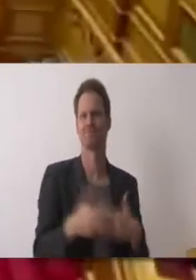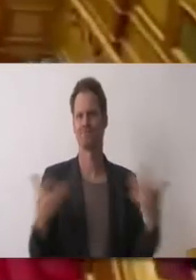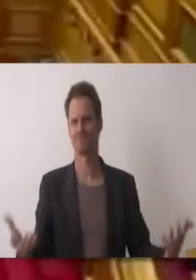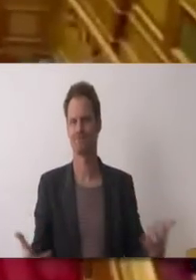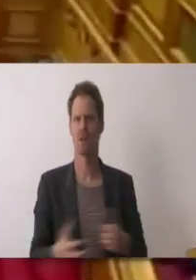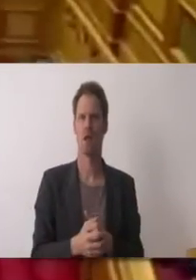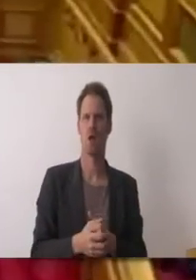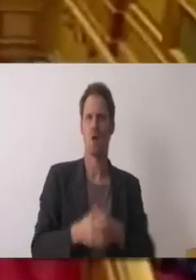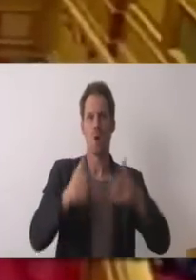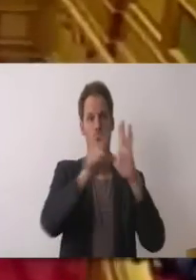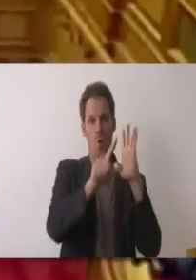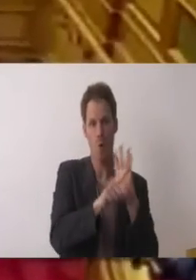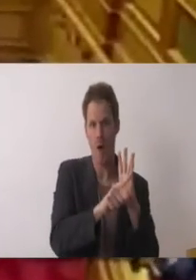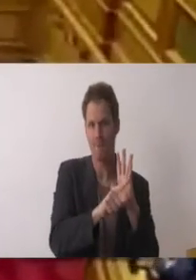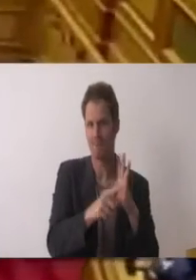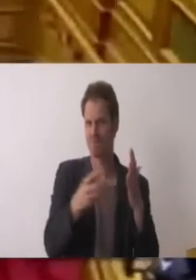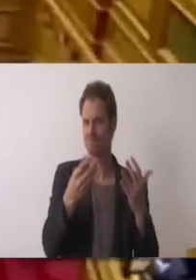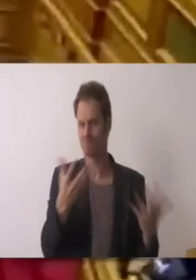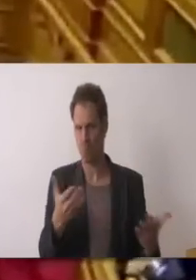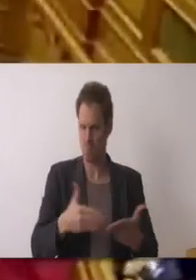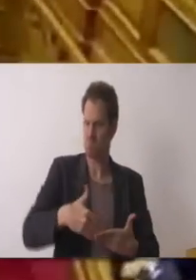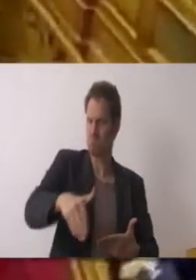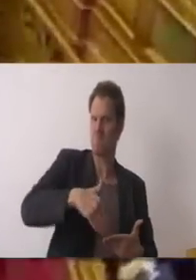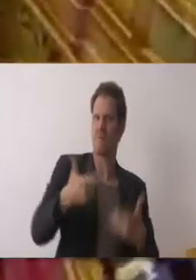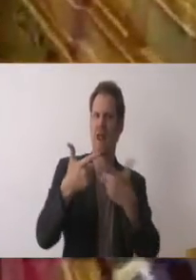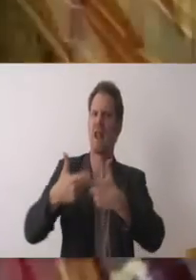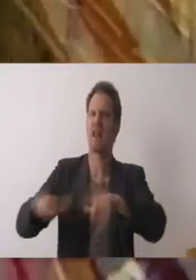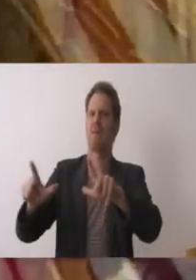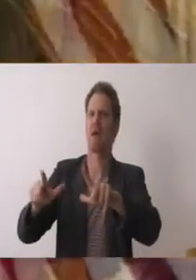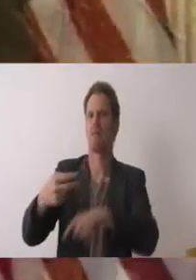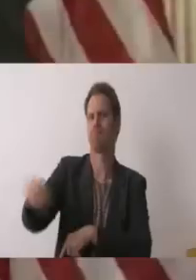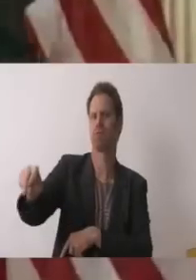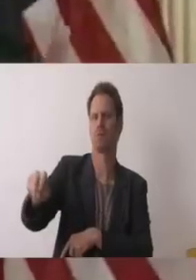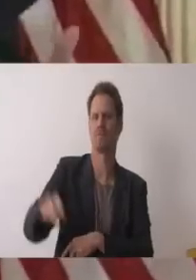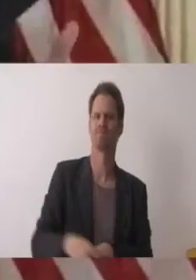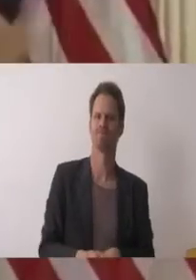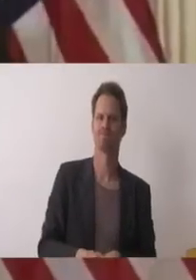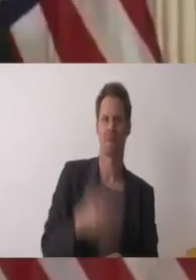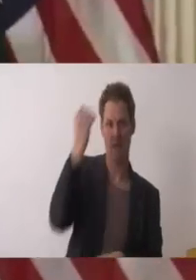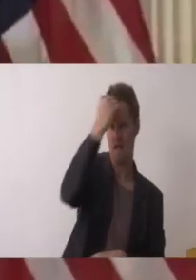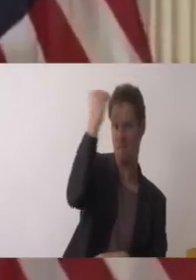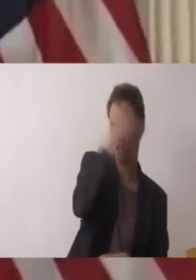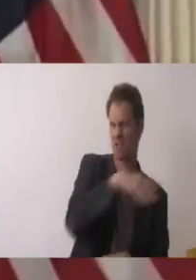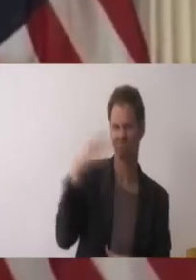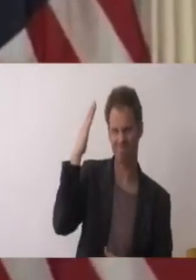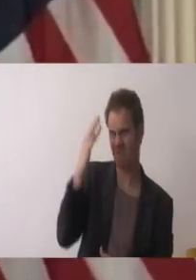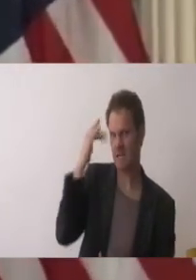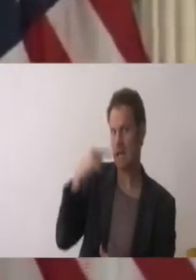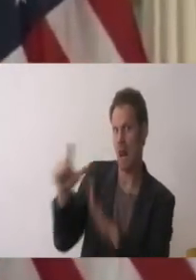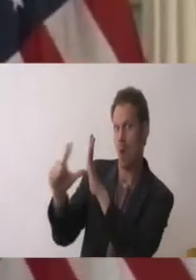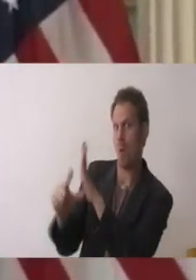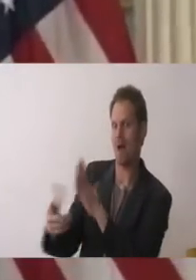Grèce pourrait mener à la libération anticipée de Savas Xyros. Les États-Unis ont fait part de leur